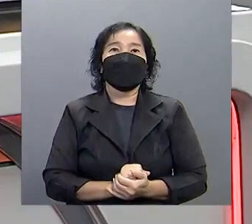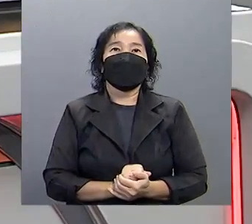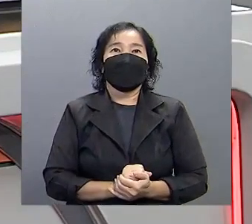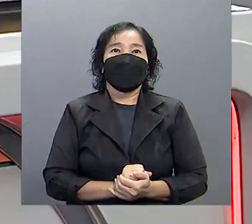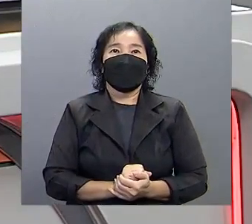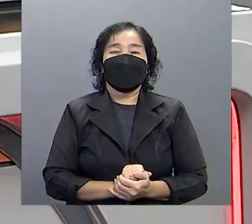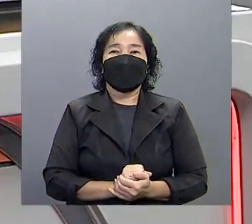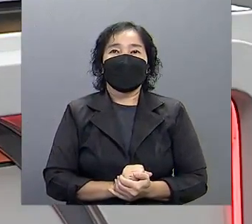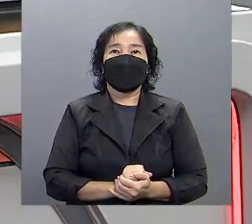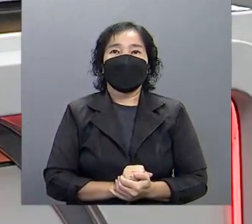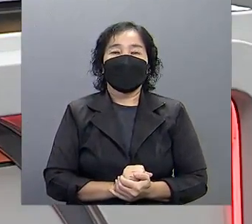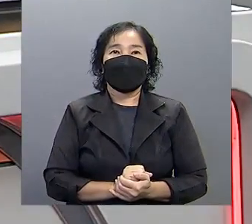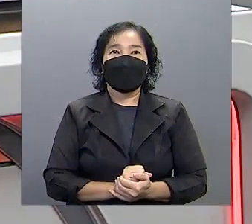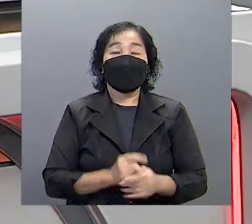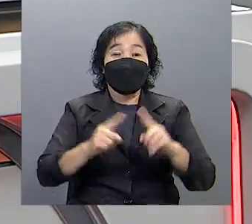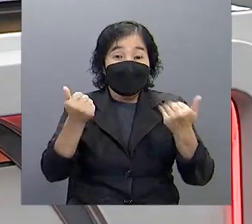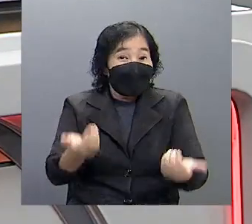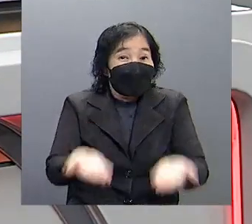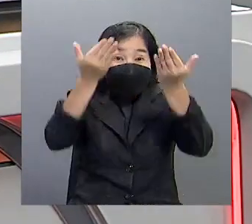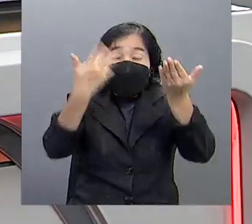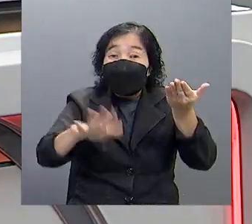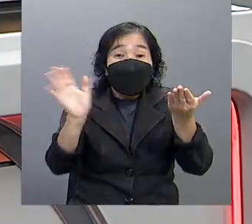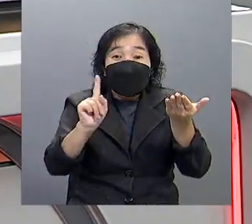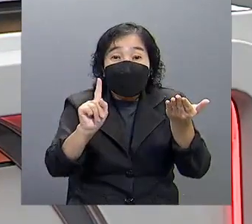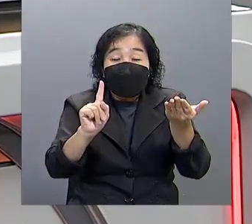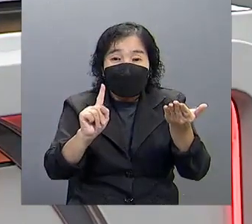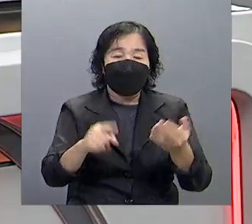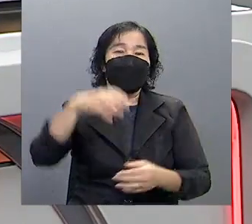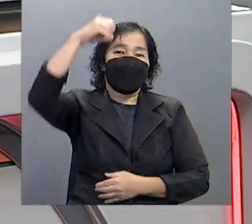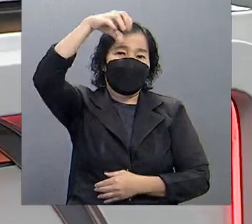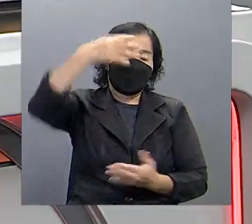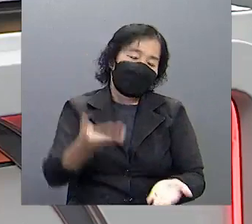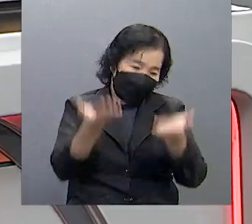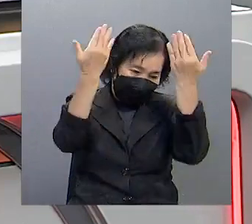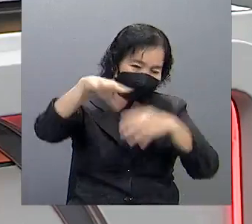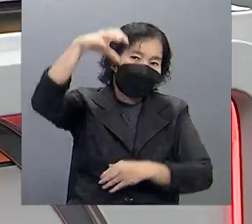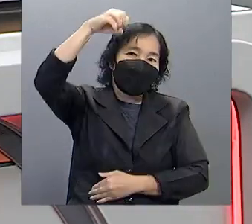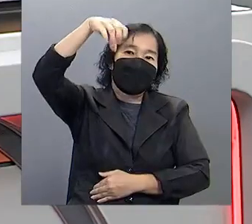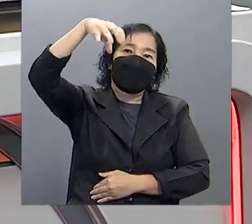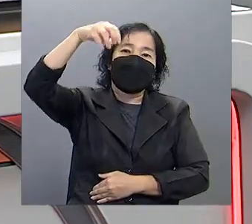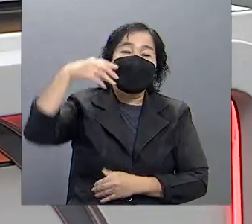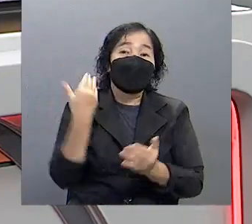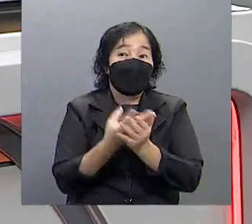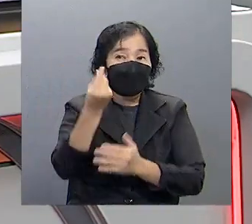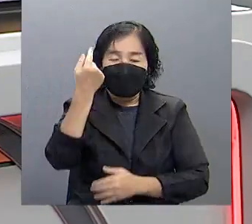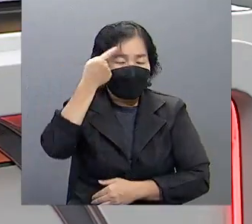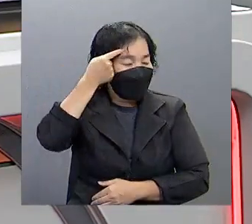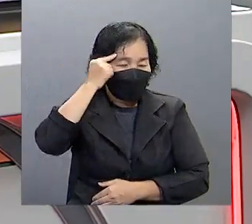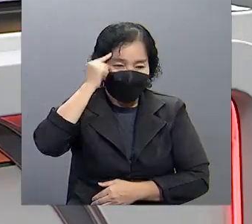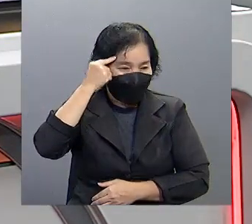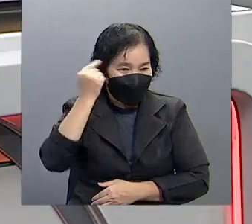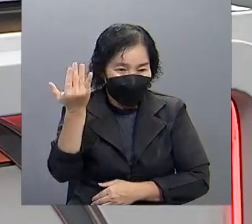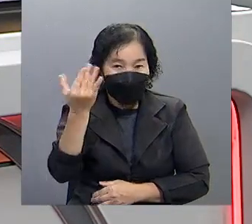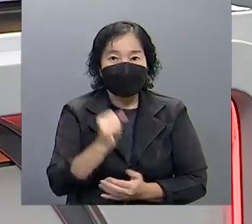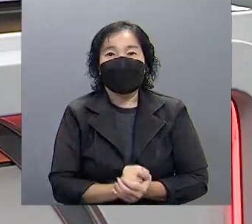มีแต่ที่ขึ้นแน่ๆในเดือนหน้านั่นก็คือค่าไฟฟ้านะคะจะขึ้นเท่าไหร่เดี๋ยวรอฟังกันอีกทีนะคะทำให้ความ